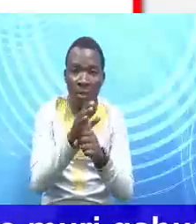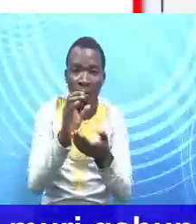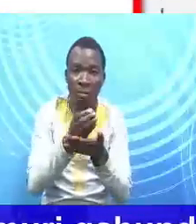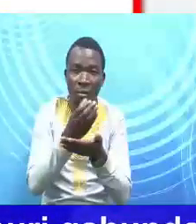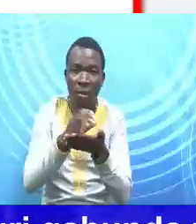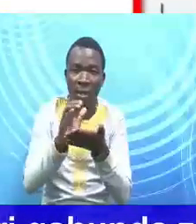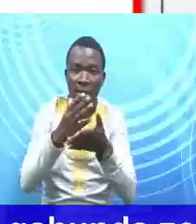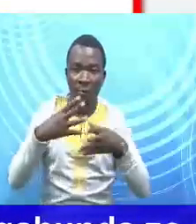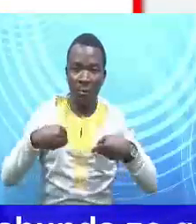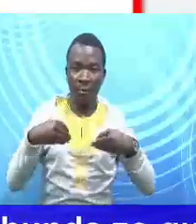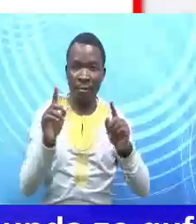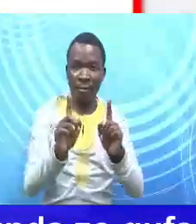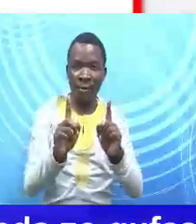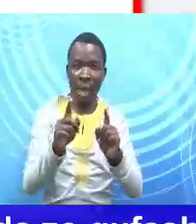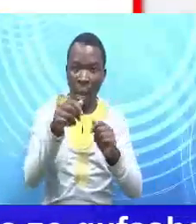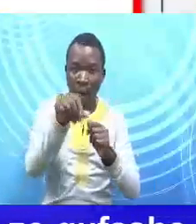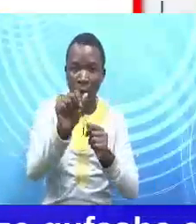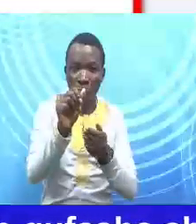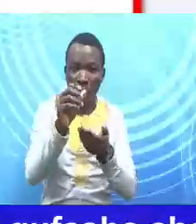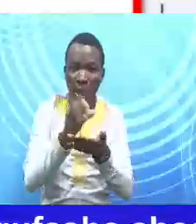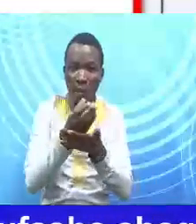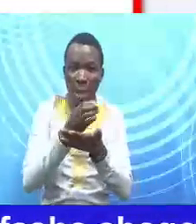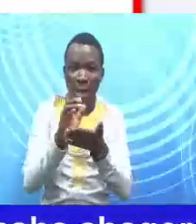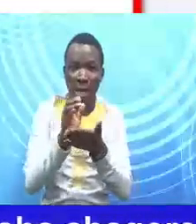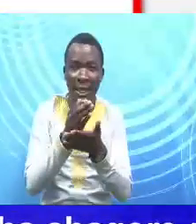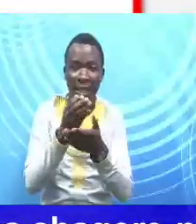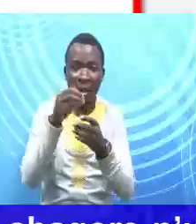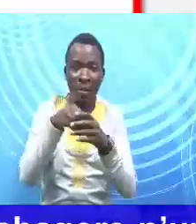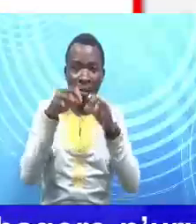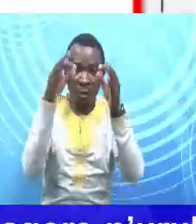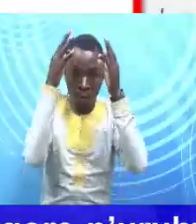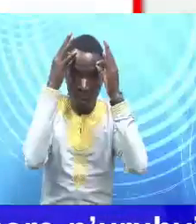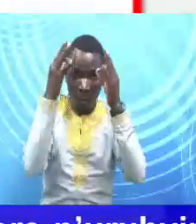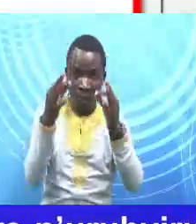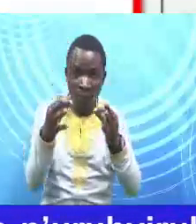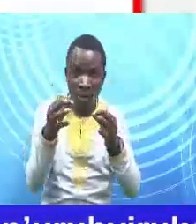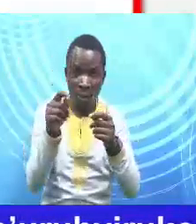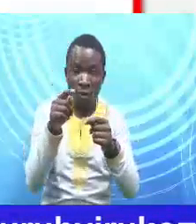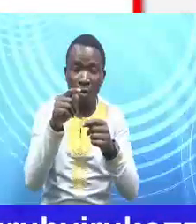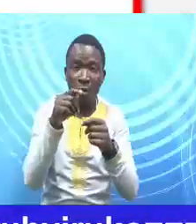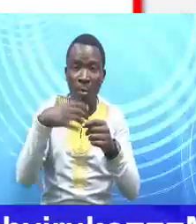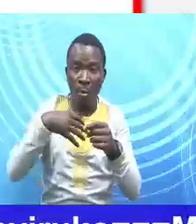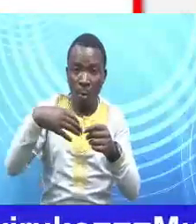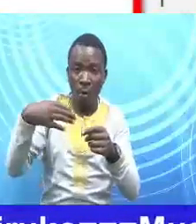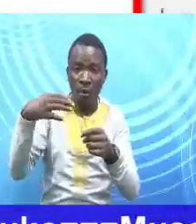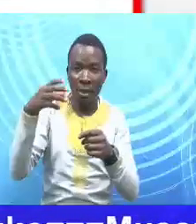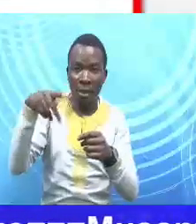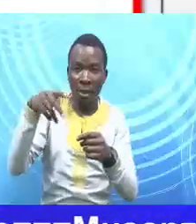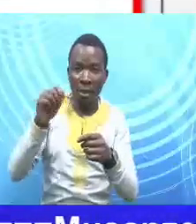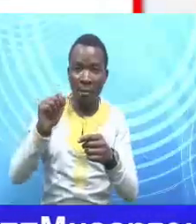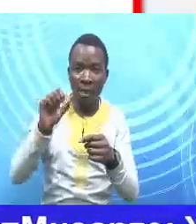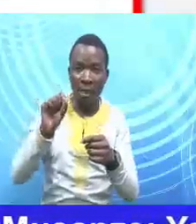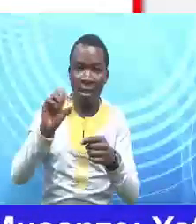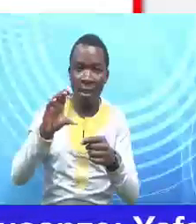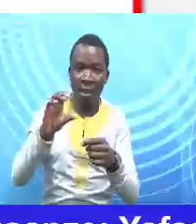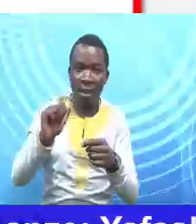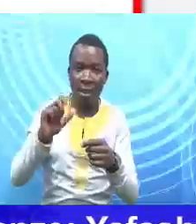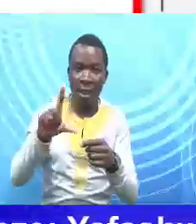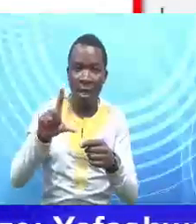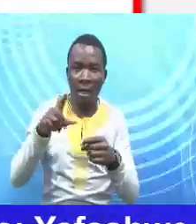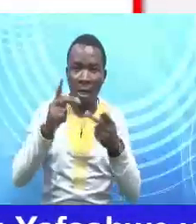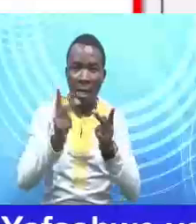noneho ko ngaho koko nakabarika aho uwo muntu nyandwi uyu nguyu mu Ngendahimana Pascal asanzwe abamo ibyo